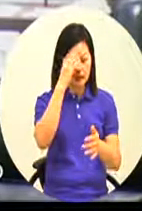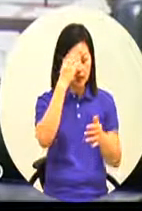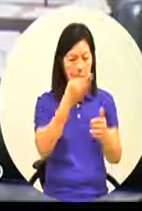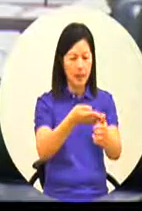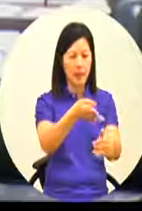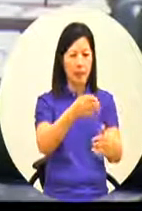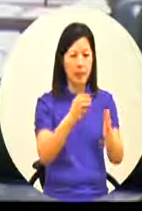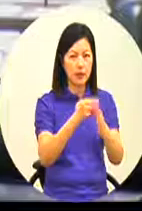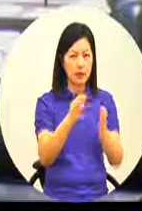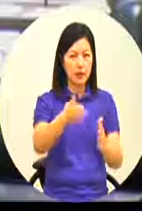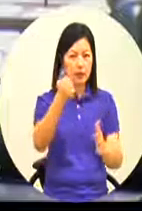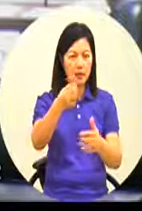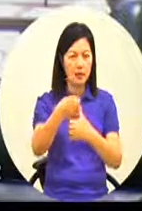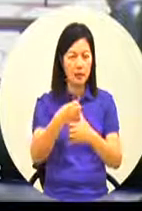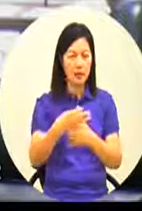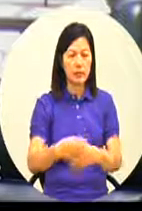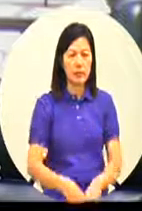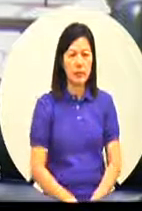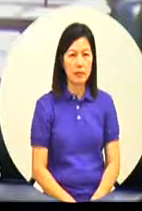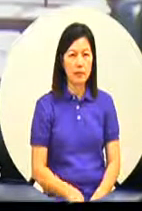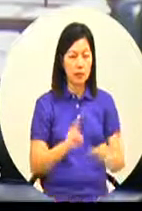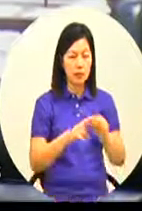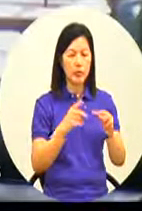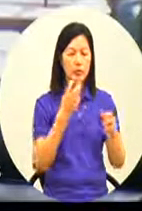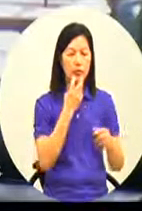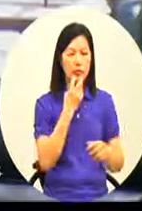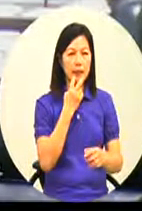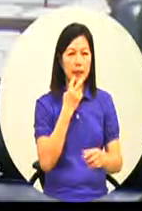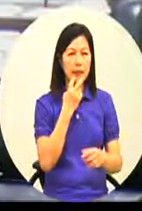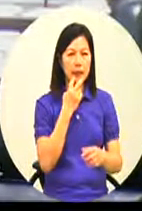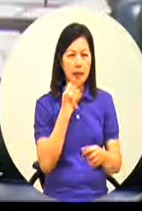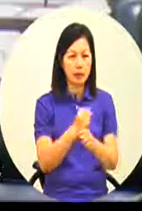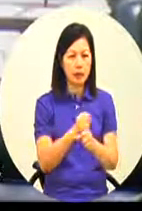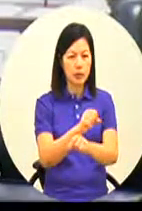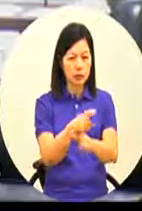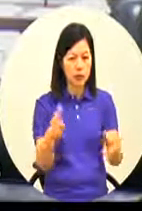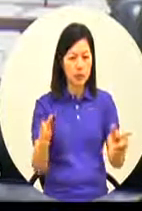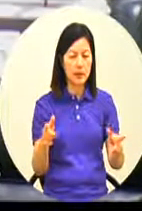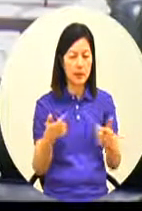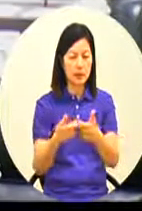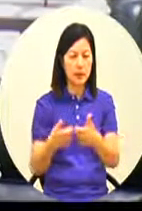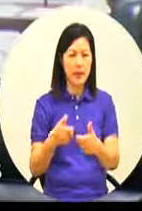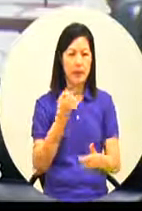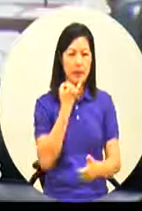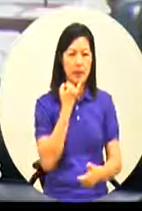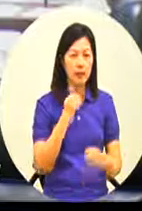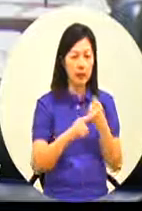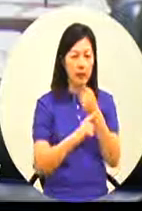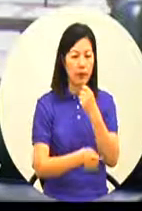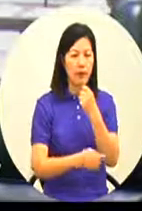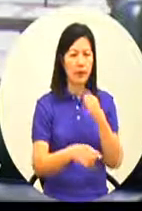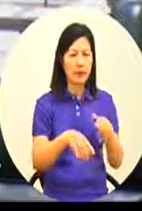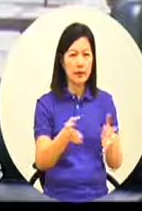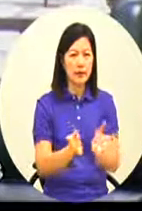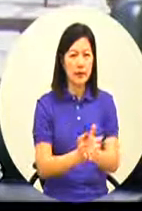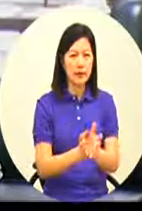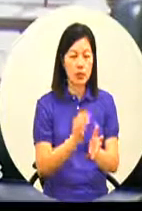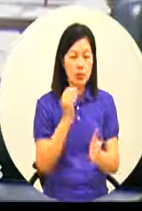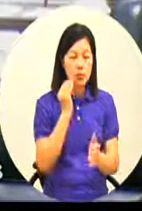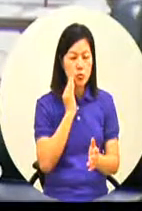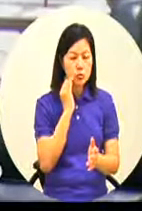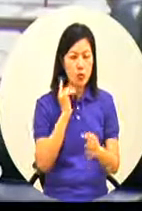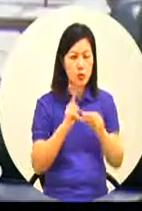是说中央其实有很多地方可以做，那在这个法的部分，如果是涉及到中央